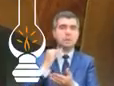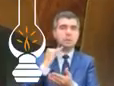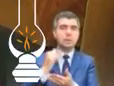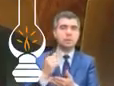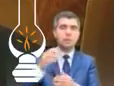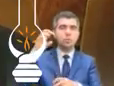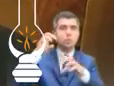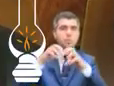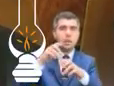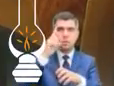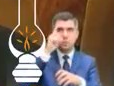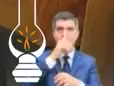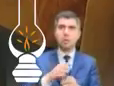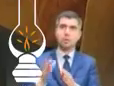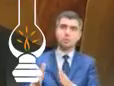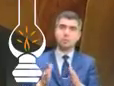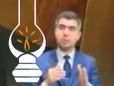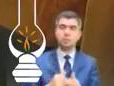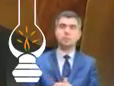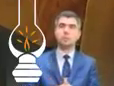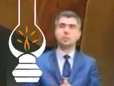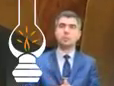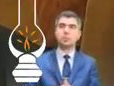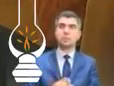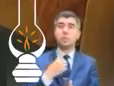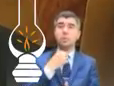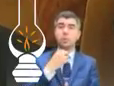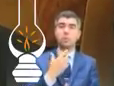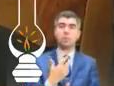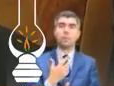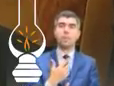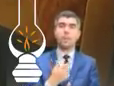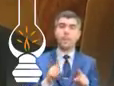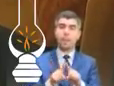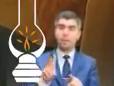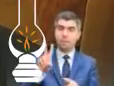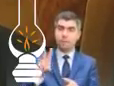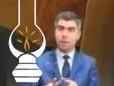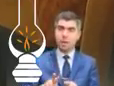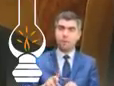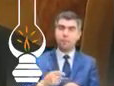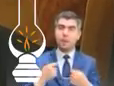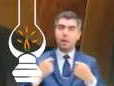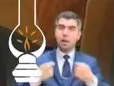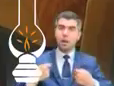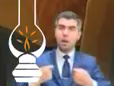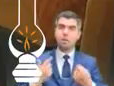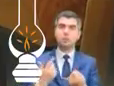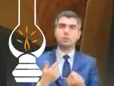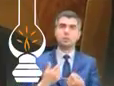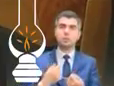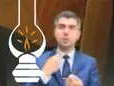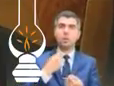يرحمنا. ثانيا هذا الشيء اللي ذكرتيه السيدة الوزيرة كنشوفوه، وأنا كرئيس جماعة ديال مدينة وادي